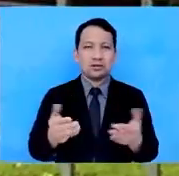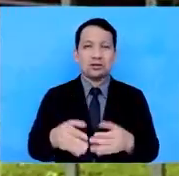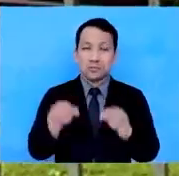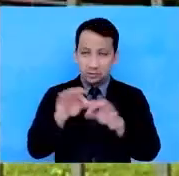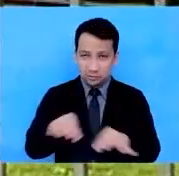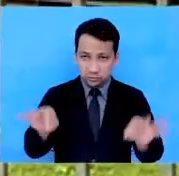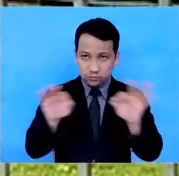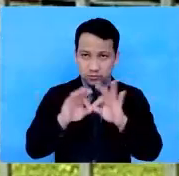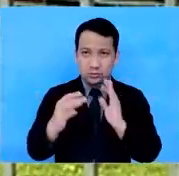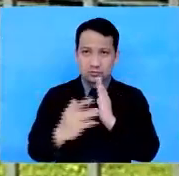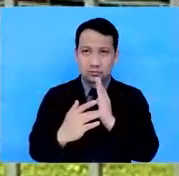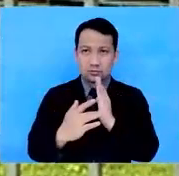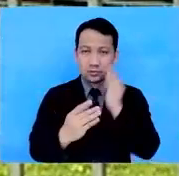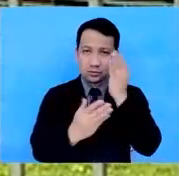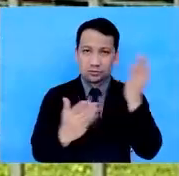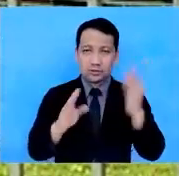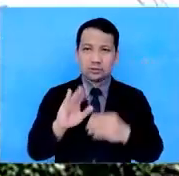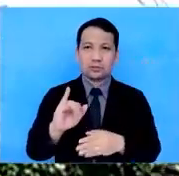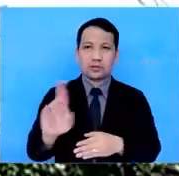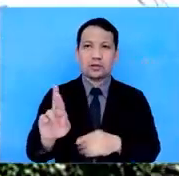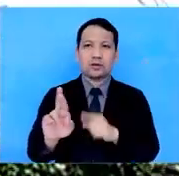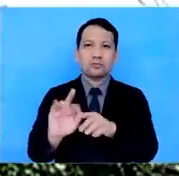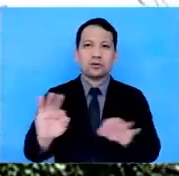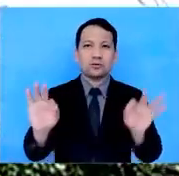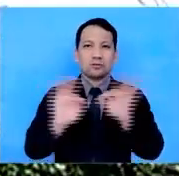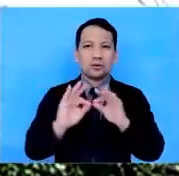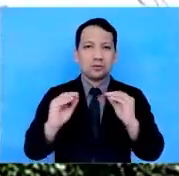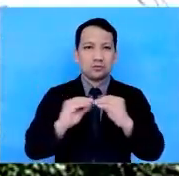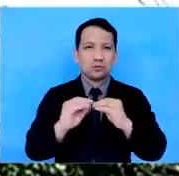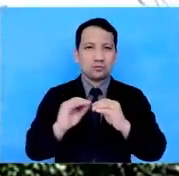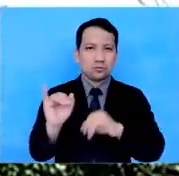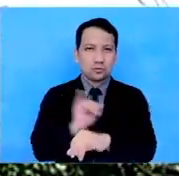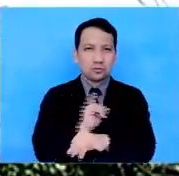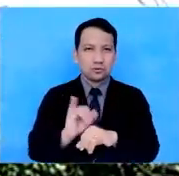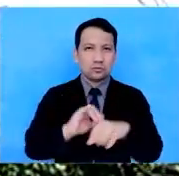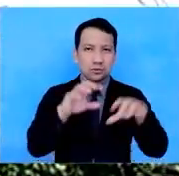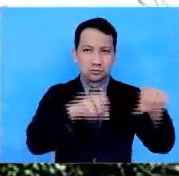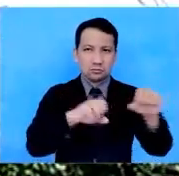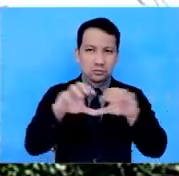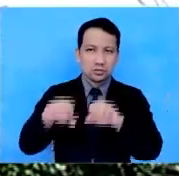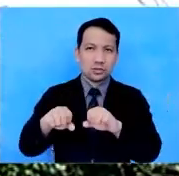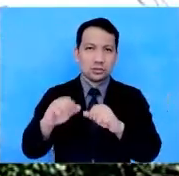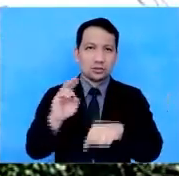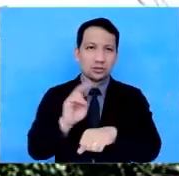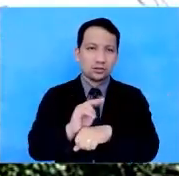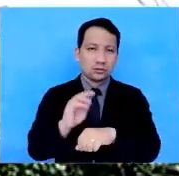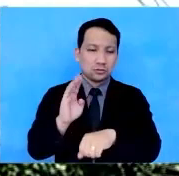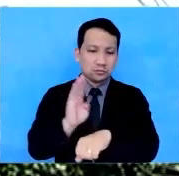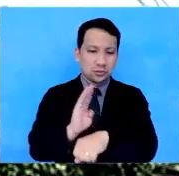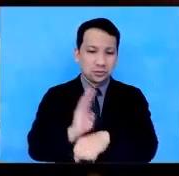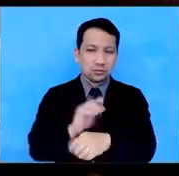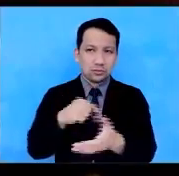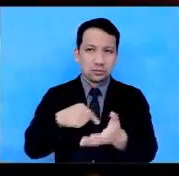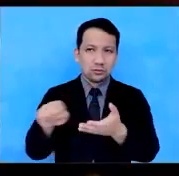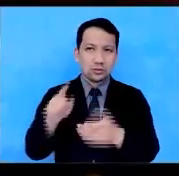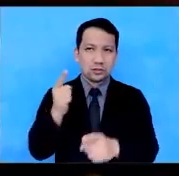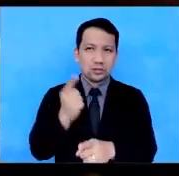ng digitalization sa BIR para mas maging masigasig sa paghabol sa mga negosyo na magbayad